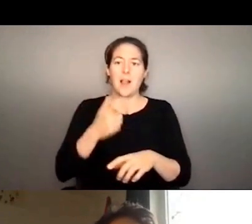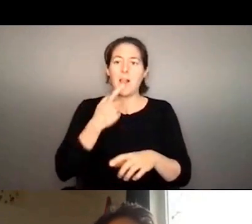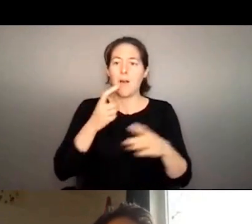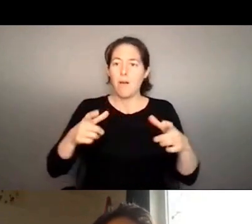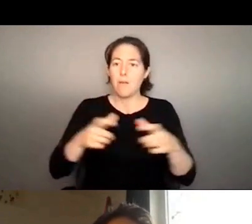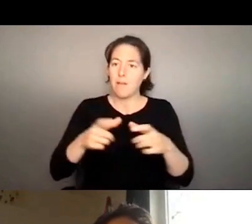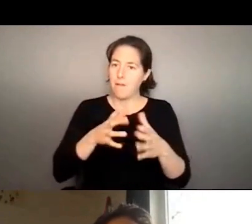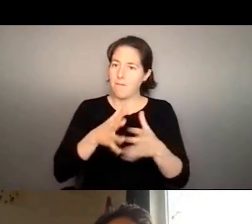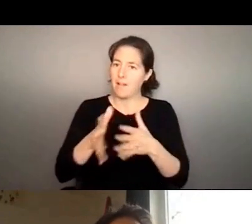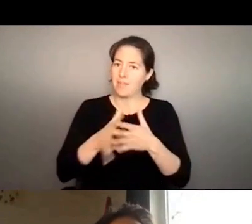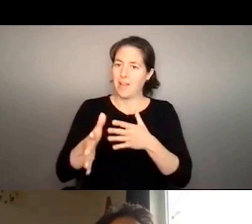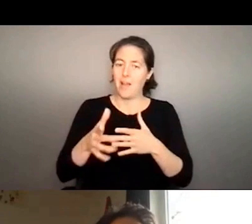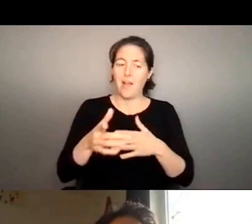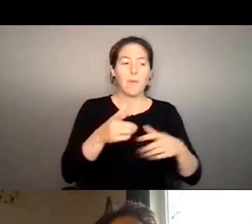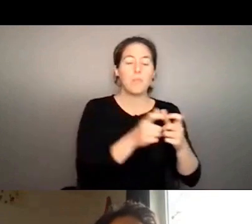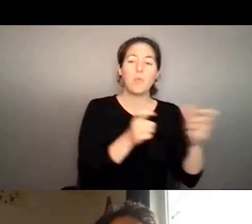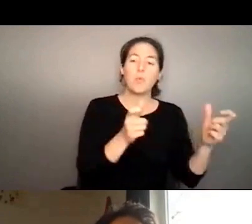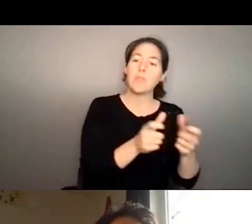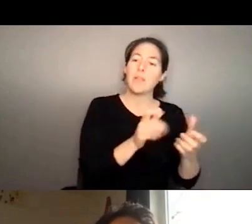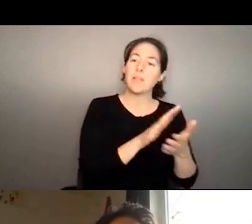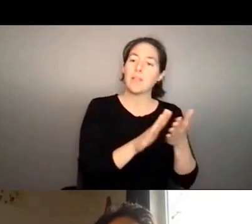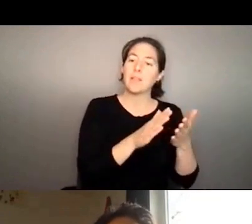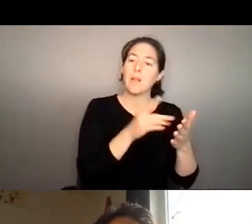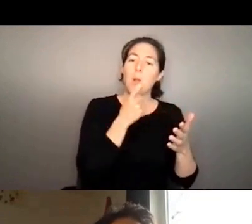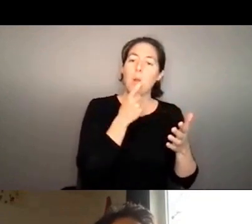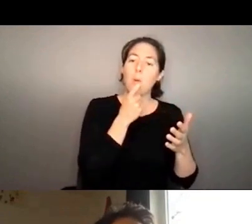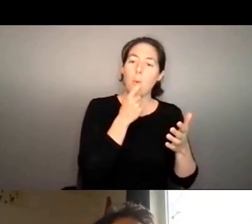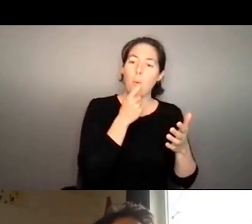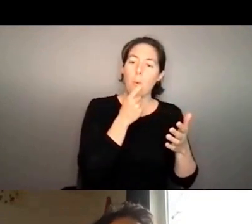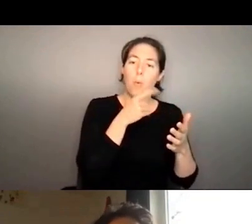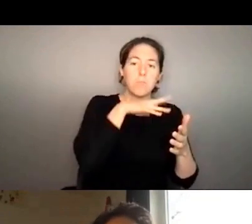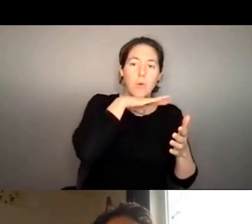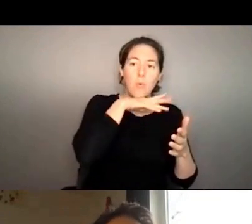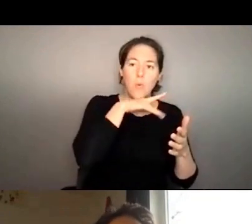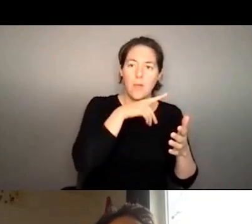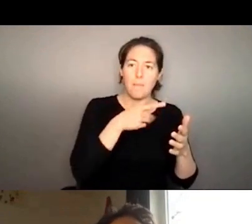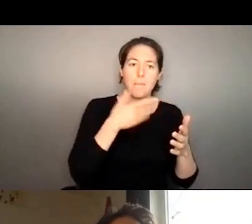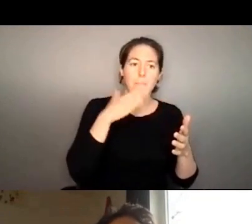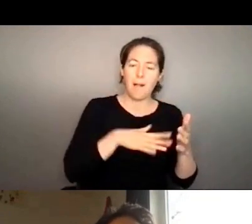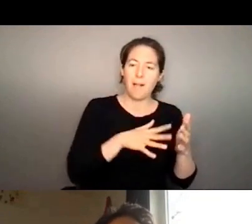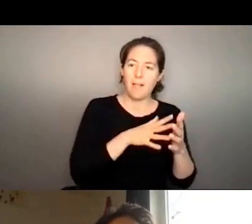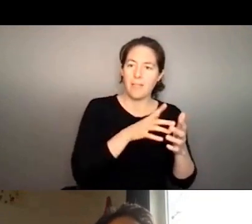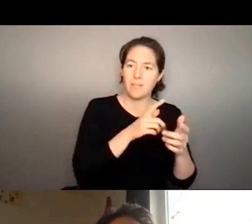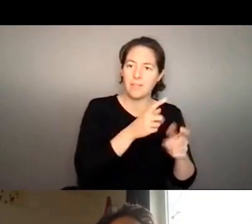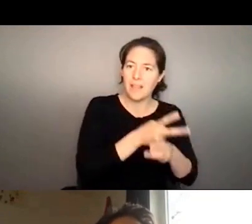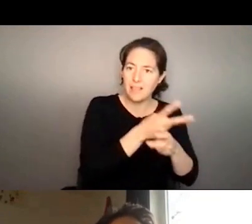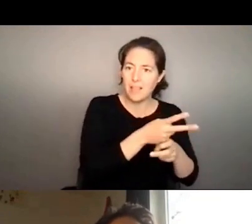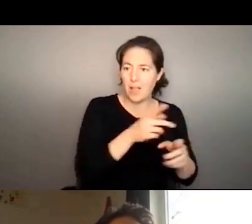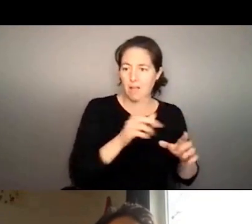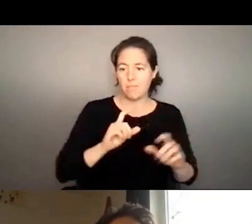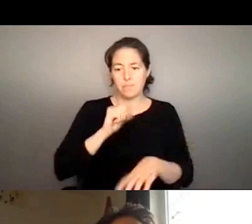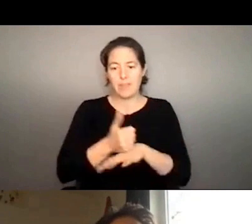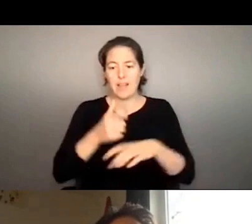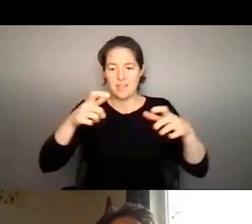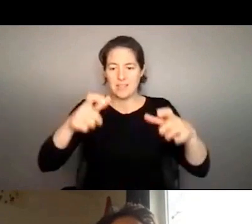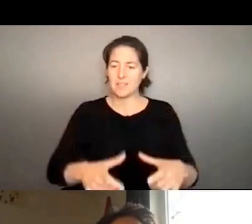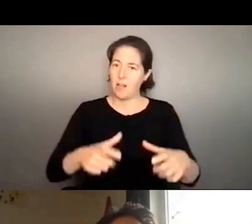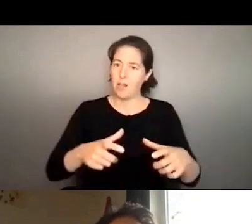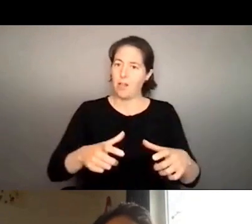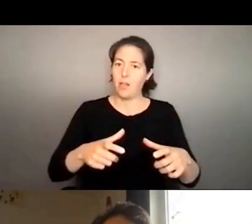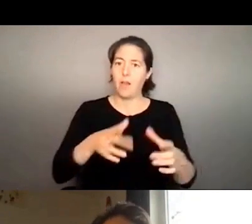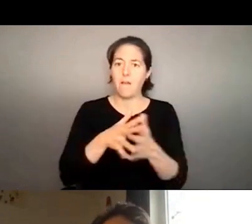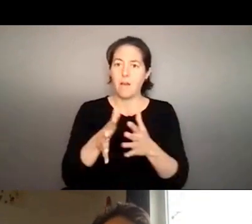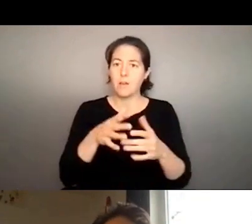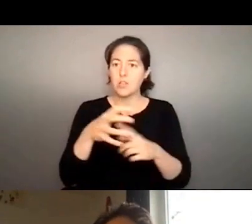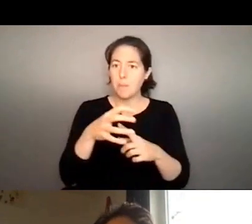usines de traitement d'eau qui rejettent de l'eau non traitée, par exemple, à des coûts ridiculement bas. Hein, parce qu'une fois qu'on a la culture, tout ce qui devient